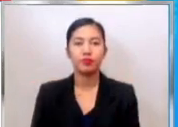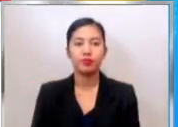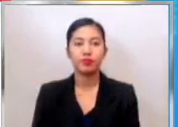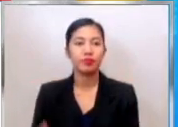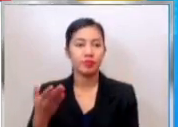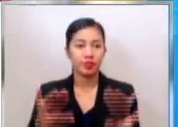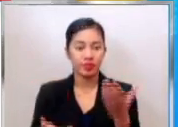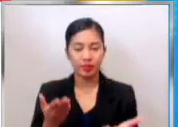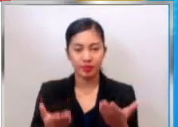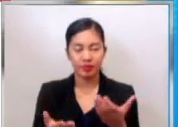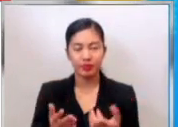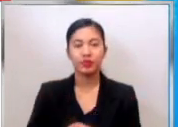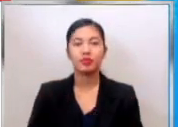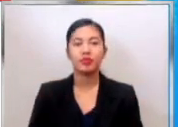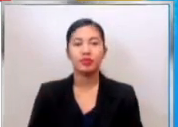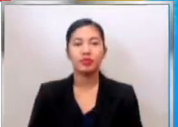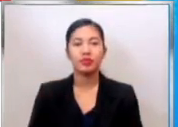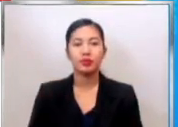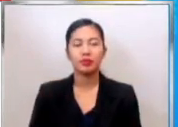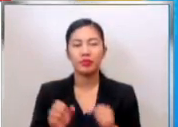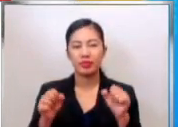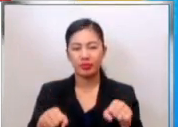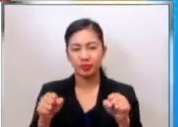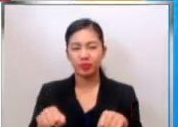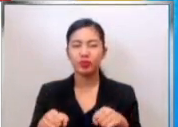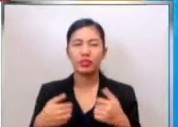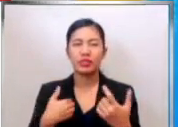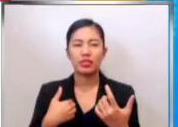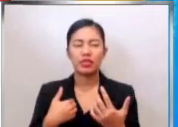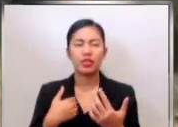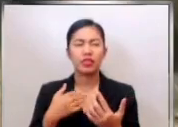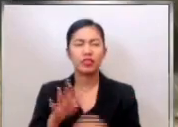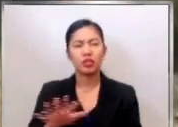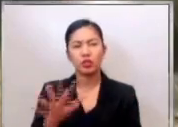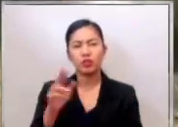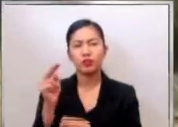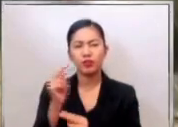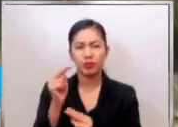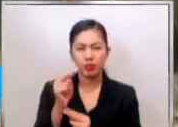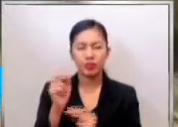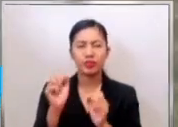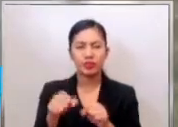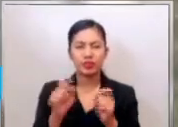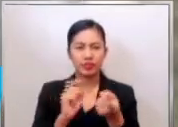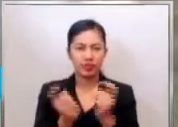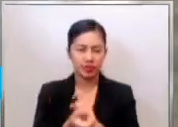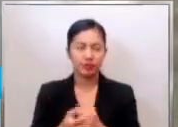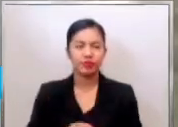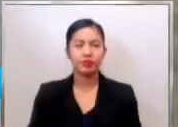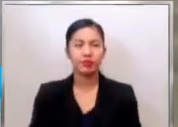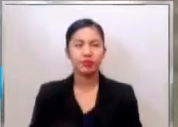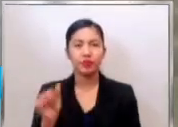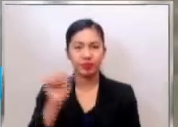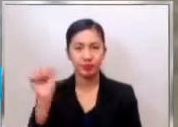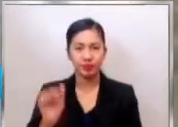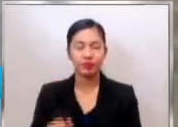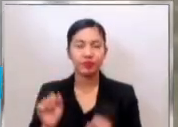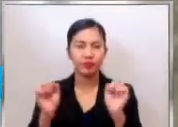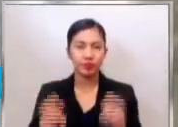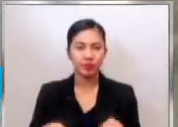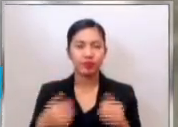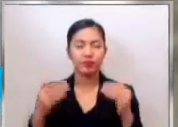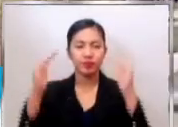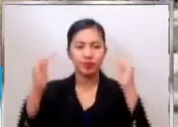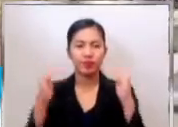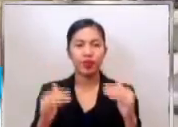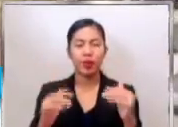ini November basi maka-shift na gid man kita. Ang Antique naman, gustong ibaba na sa MGCQ